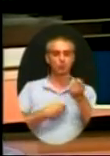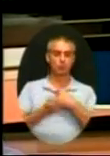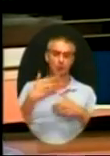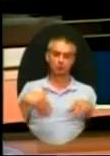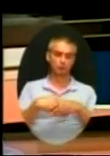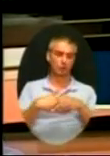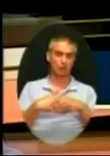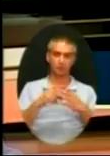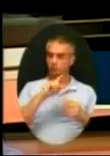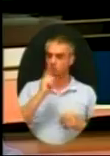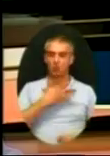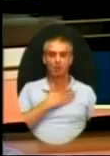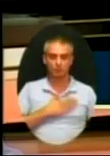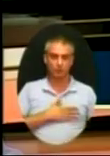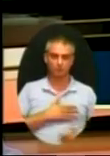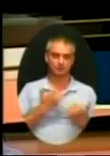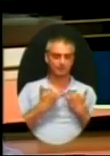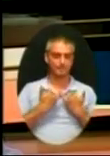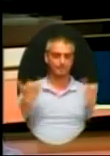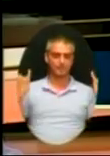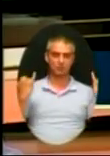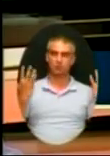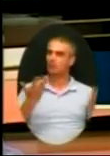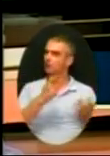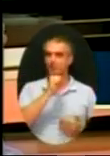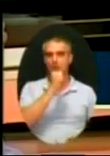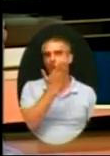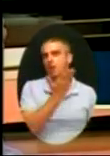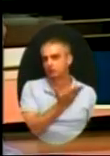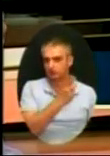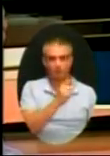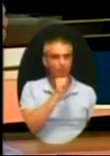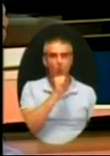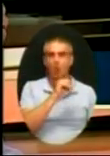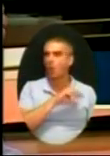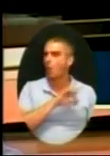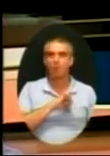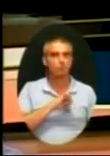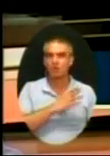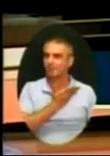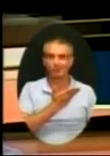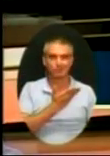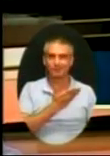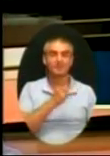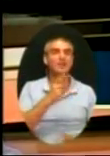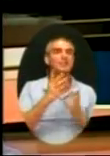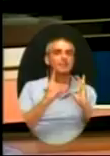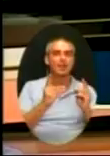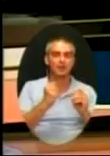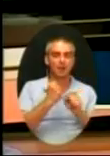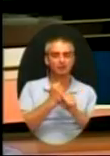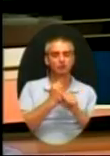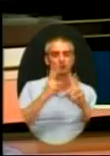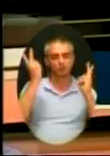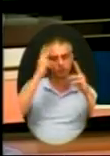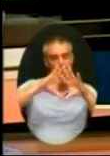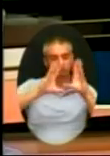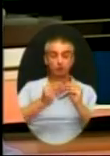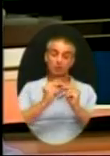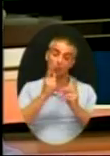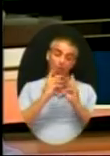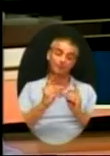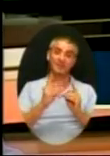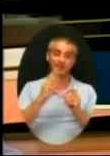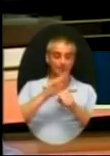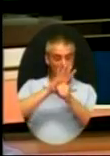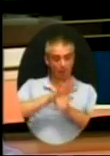שלום, ברור, כולם רוצים לפיתוח תמורת פירוז, הם לא רוצים, הם לא מעוניינים, הדרך היא לעבור את זה כמתווה שלם, אולי בדרך